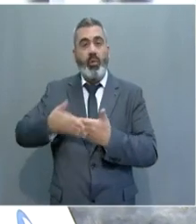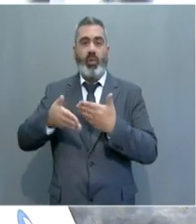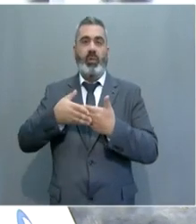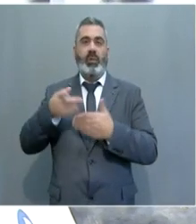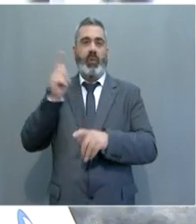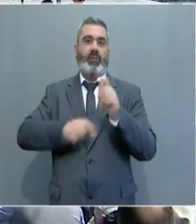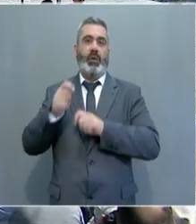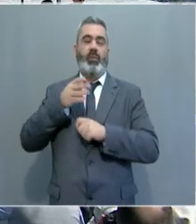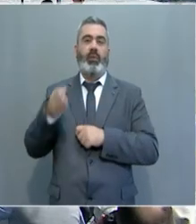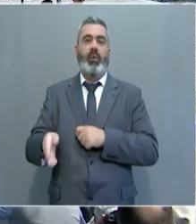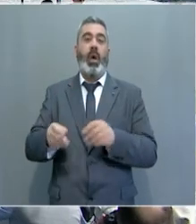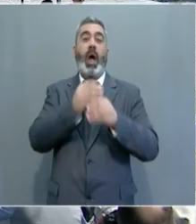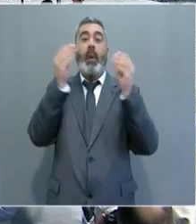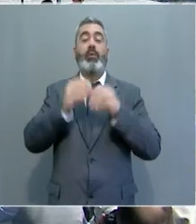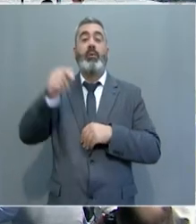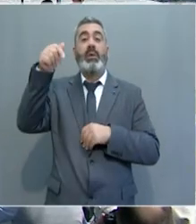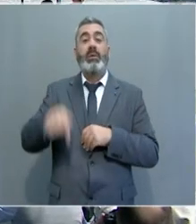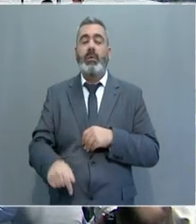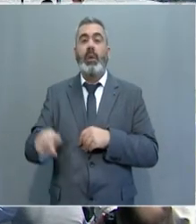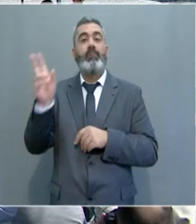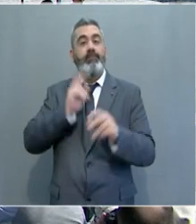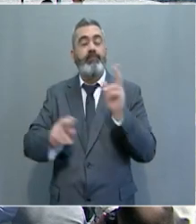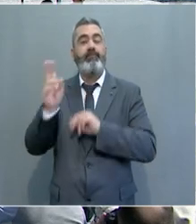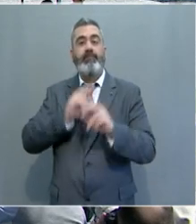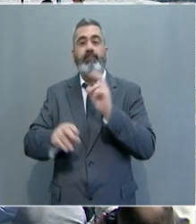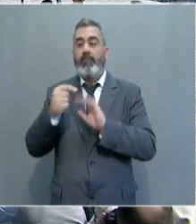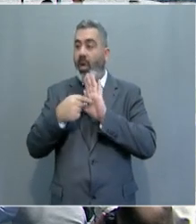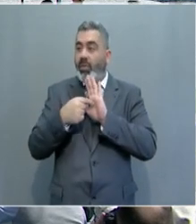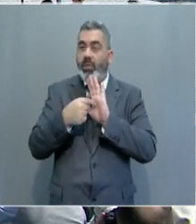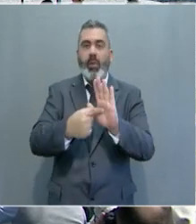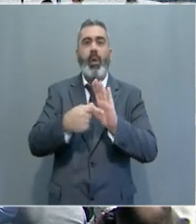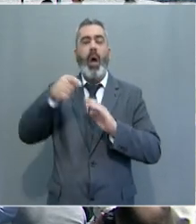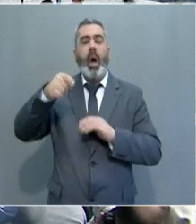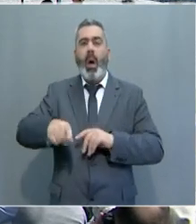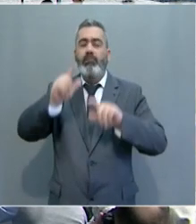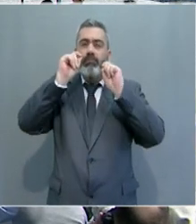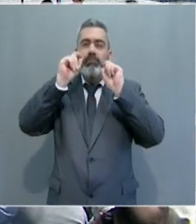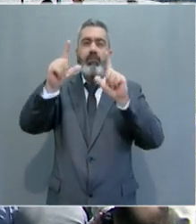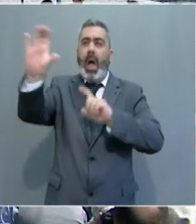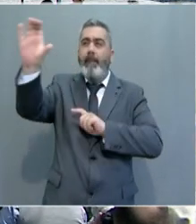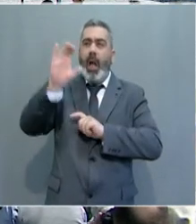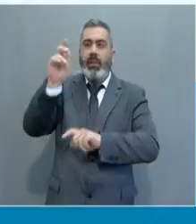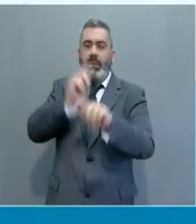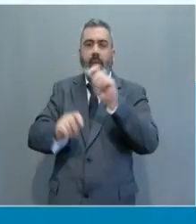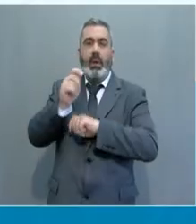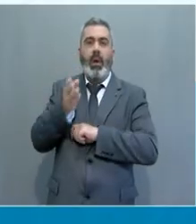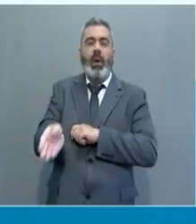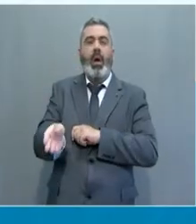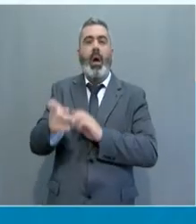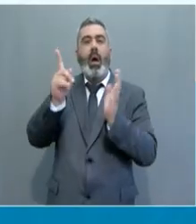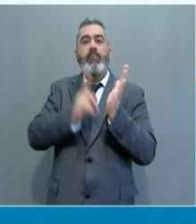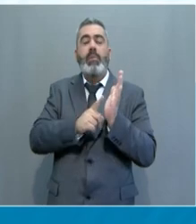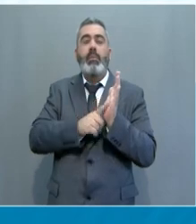και μπορούμε σήμερα να μιλάμε και να παρουσιάζουμε μια πραγματικά εντυπωσιακή επένδυση. Πιστεύω ότι πρέπει κάποιος